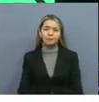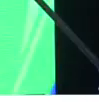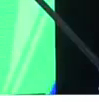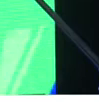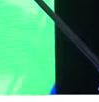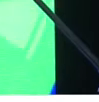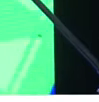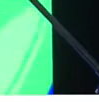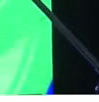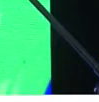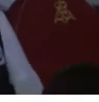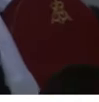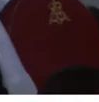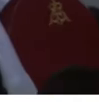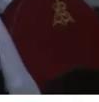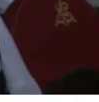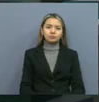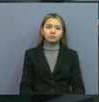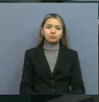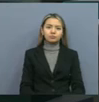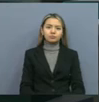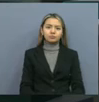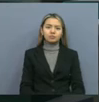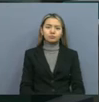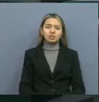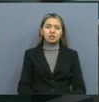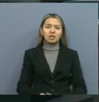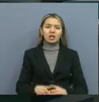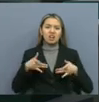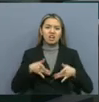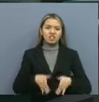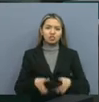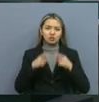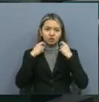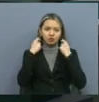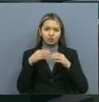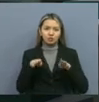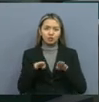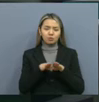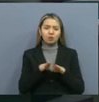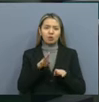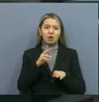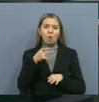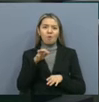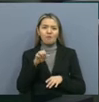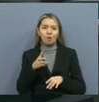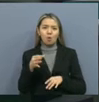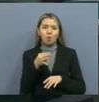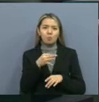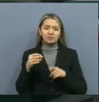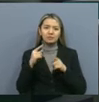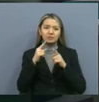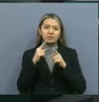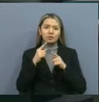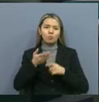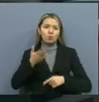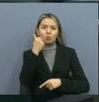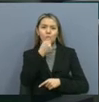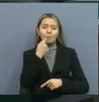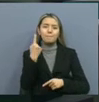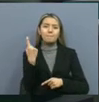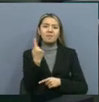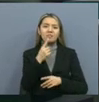Құлатай, Жахангер Махамбетов, Көкше ақпарат. Рождество қарсаңындағы кермек кофенің дәмі. Облыстық филармонияда өткен биылғы жылдың